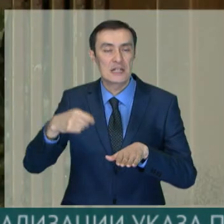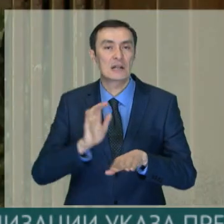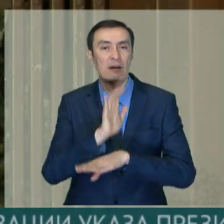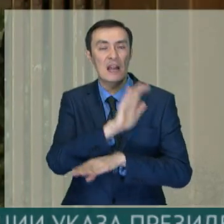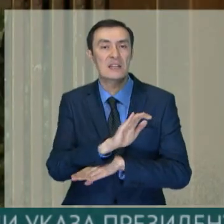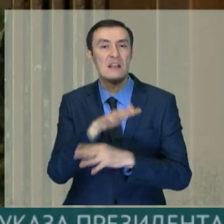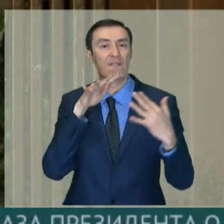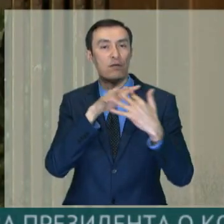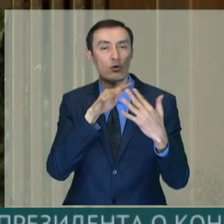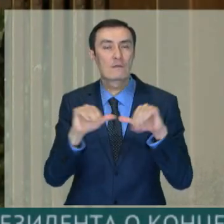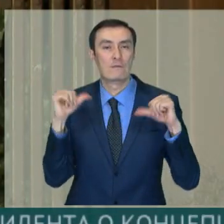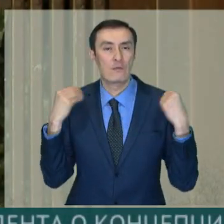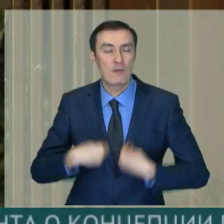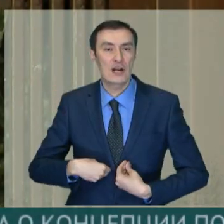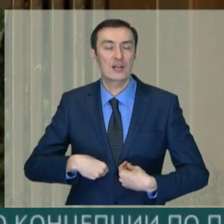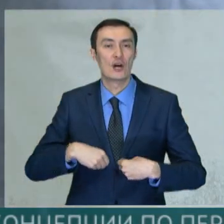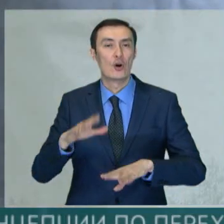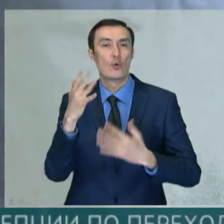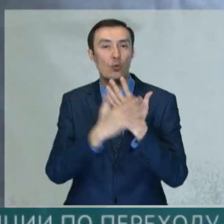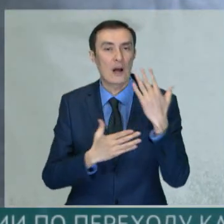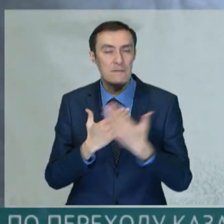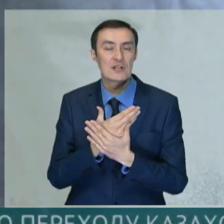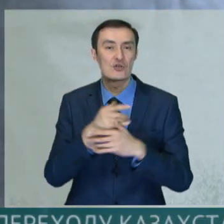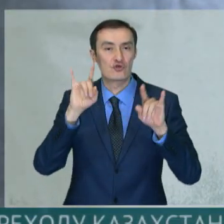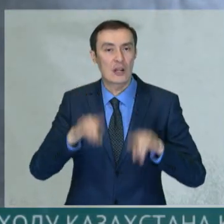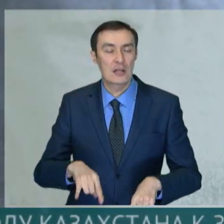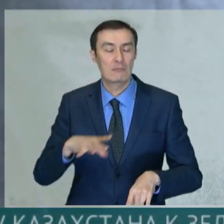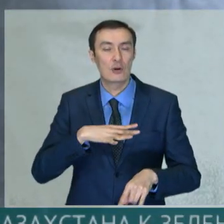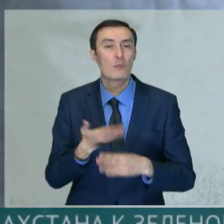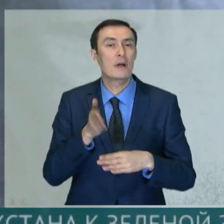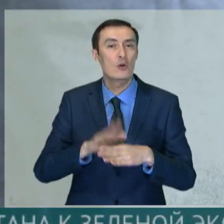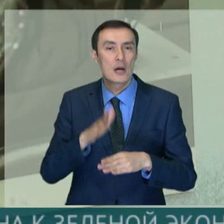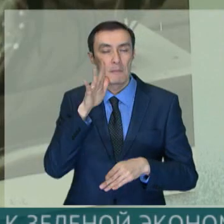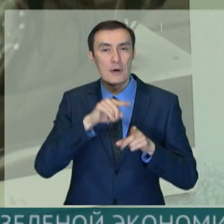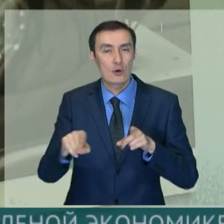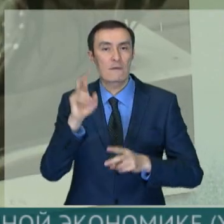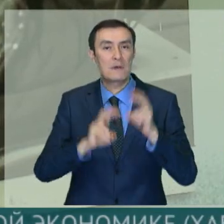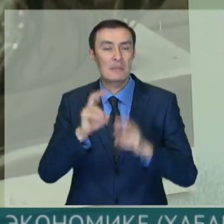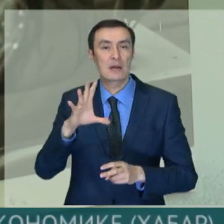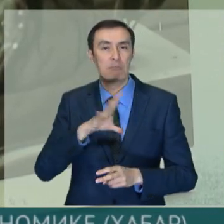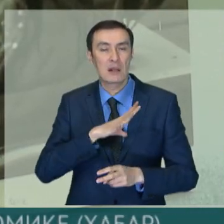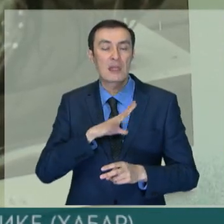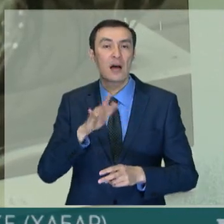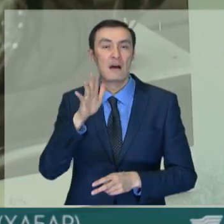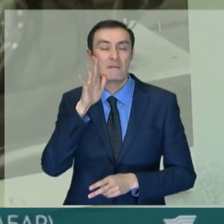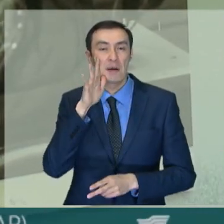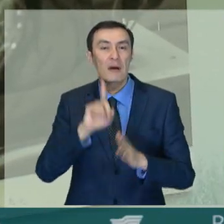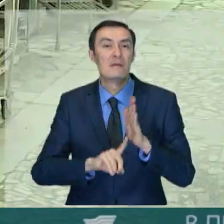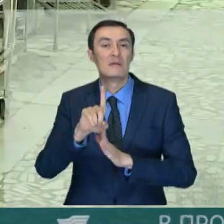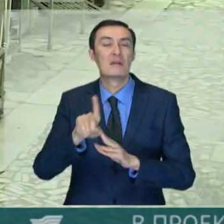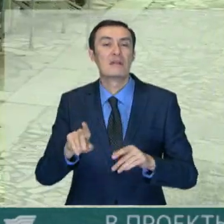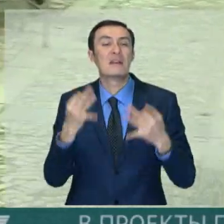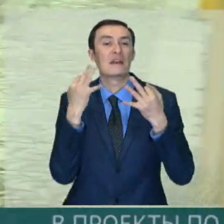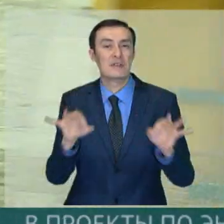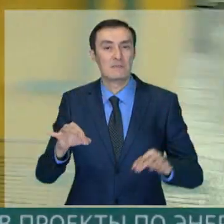отправлялись на фронт фуфайки, ватные штаны и рукавицы. Но, пожалуй, самый сложный период в жизни фабрики пришелся на первые годы независимости.